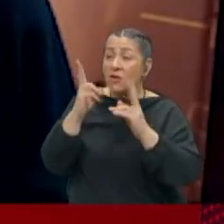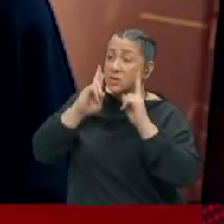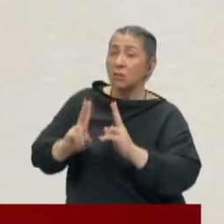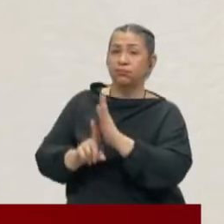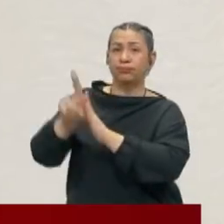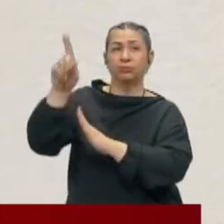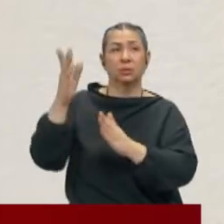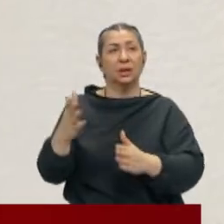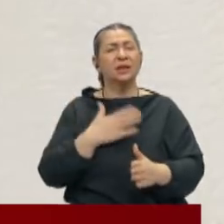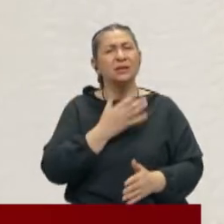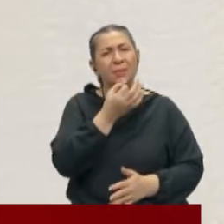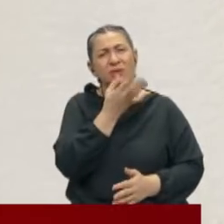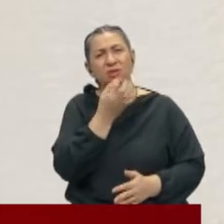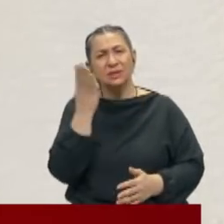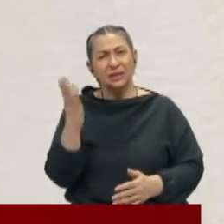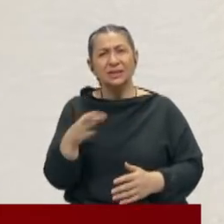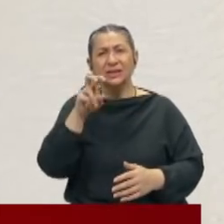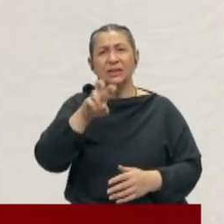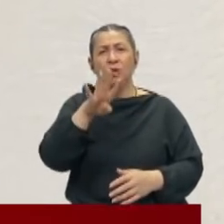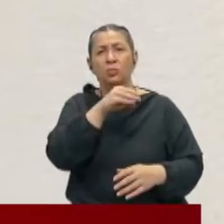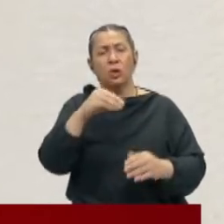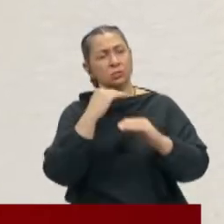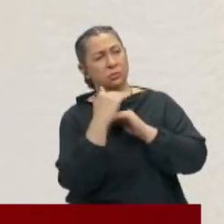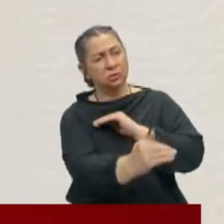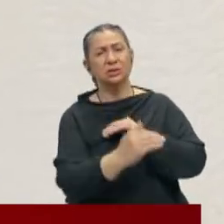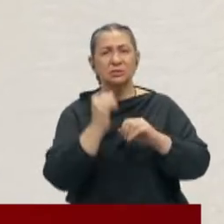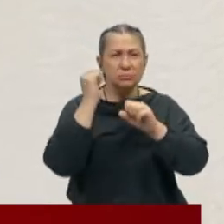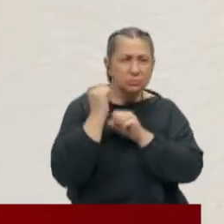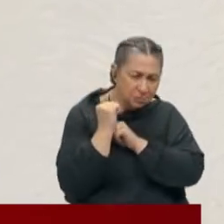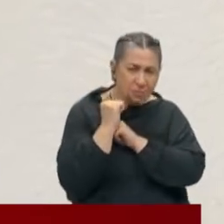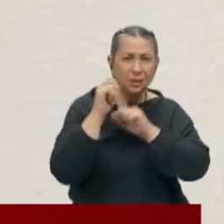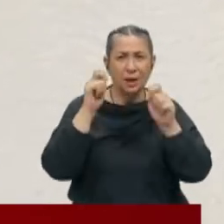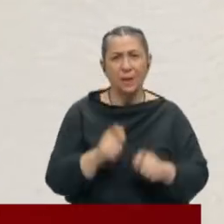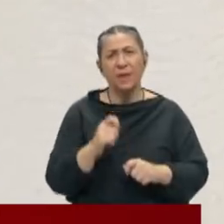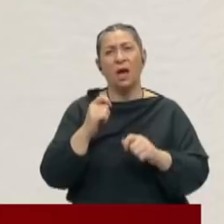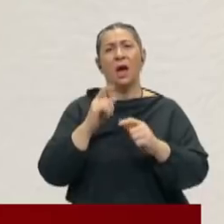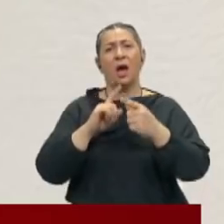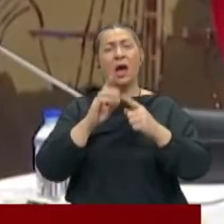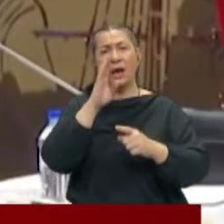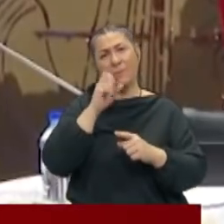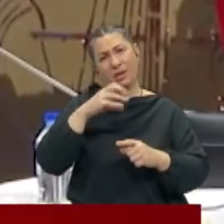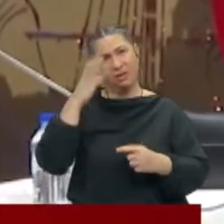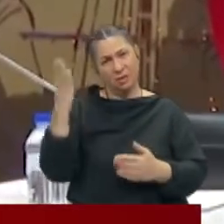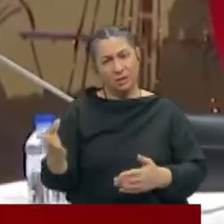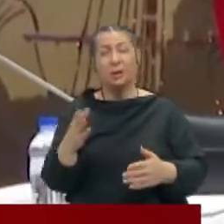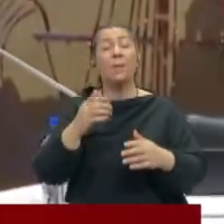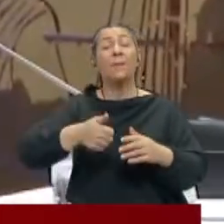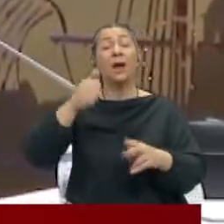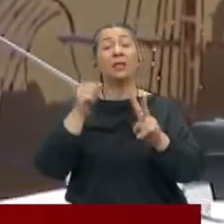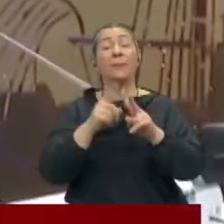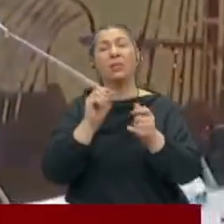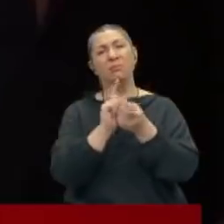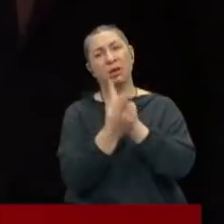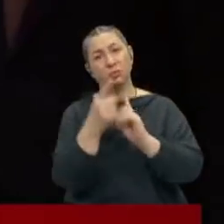zengin yapıyor. Kendi beceriksizliklerini 84 milyon insanın sırtına yükledi Adalet ve Kalkınma Partisi. Bakan Nebati ise tam